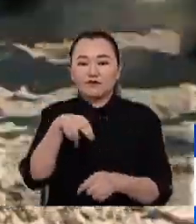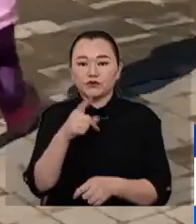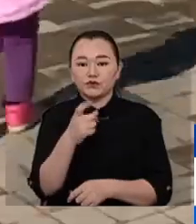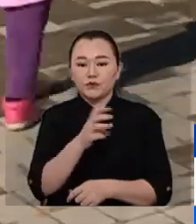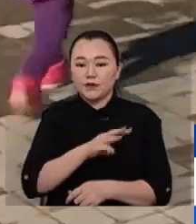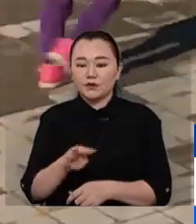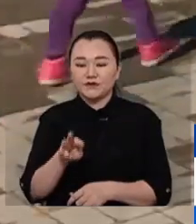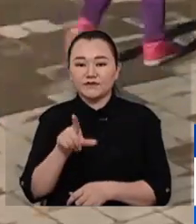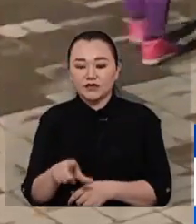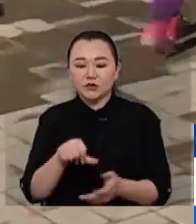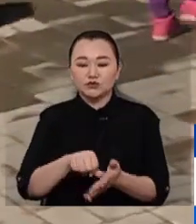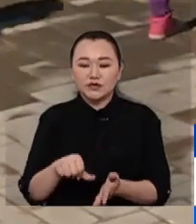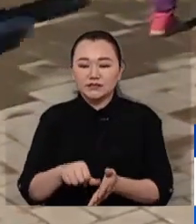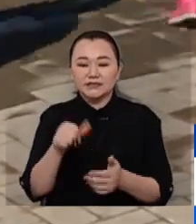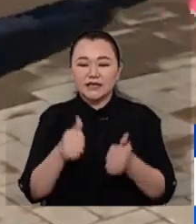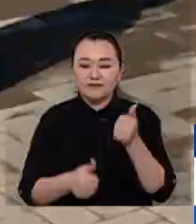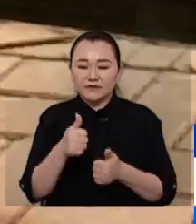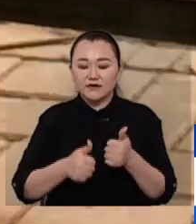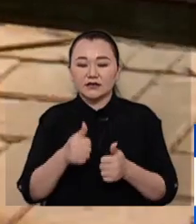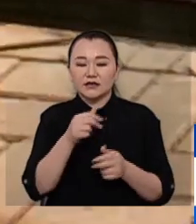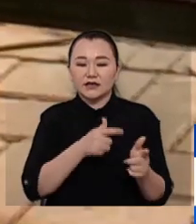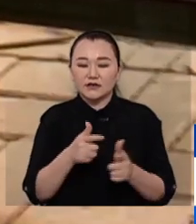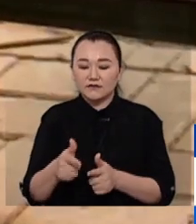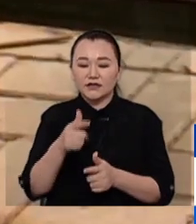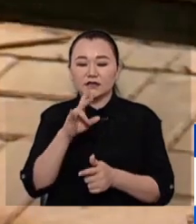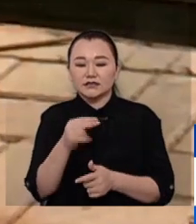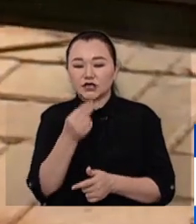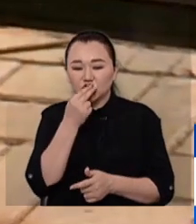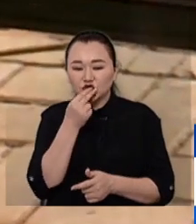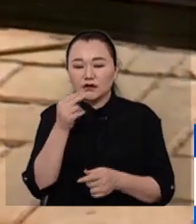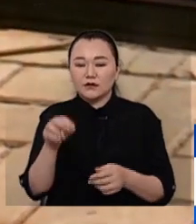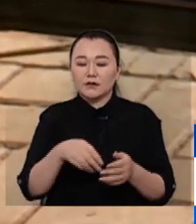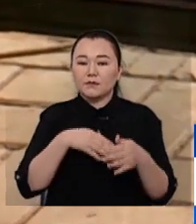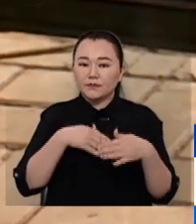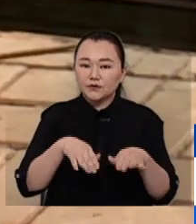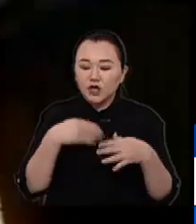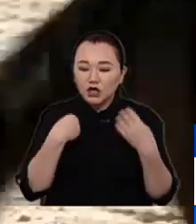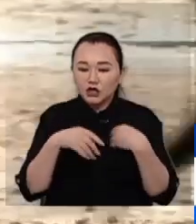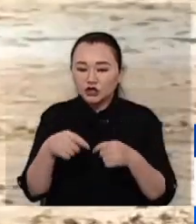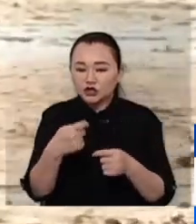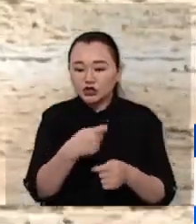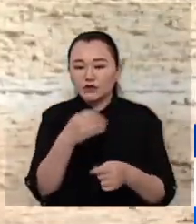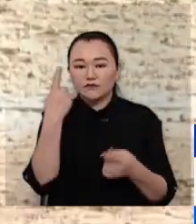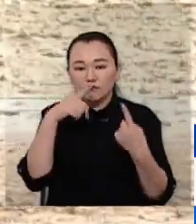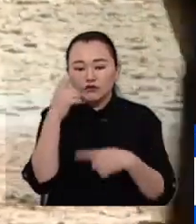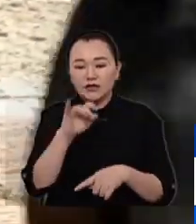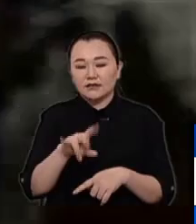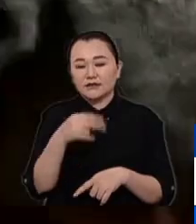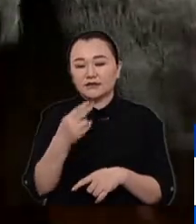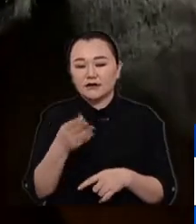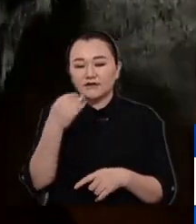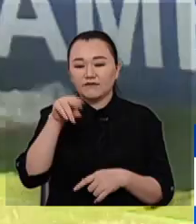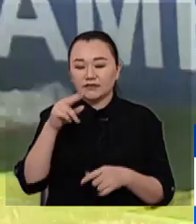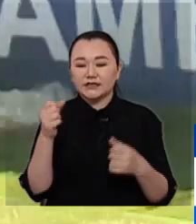миллионов тенге. Участники соревновались в приготовлении национальной еды, пошиве одежды, творчестве и, конечно, в национальных видах